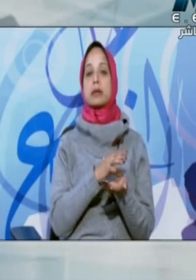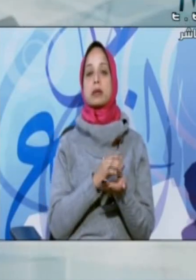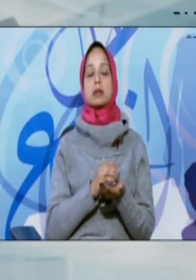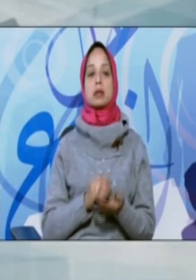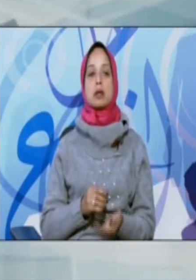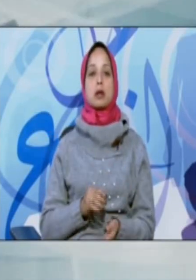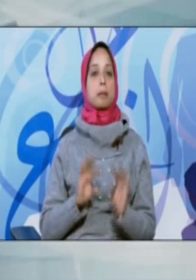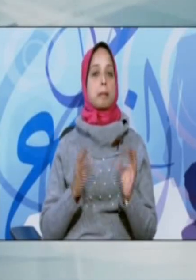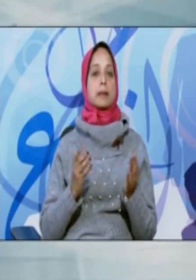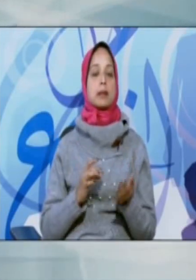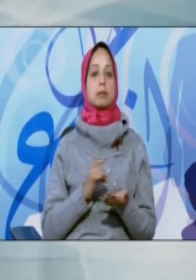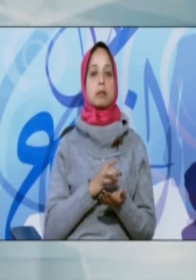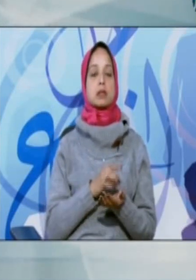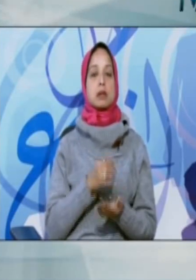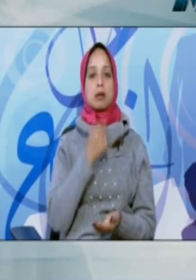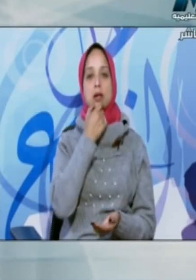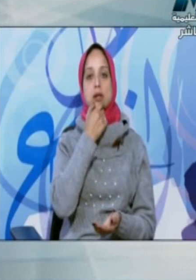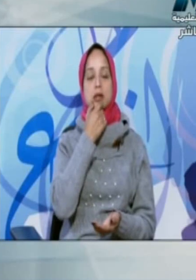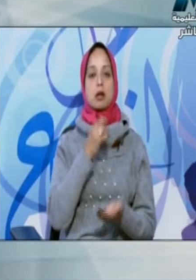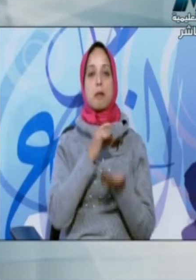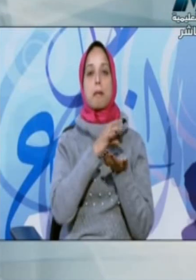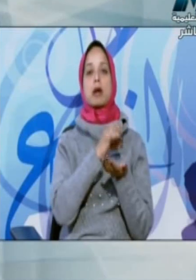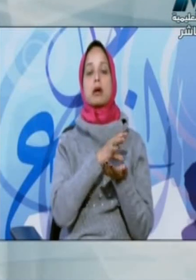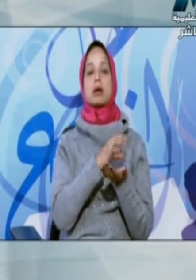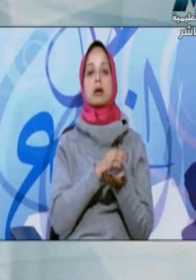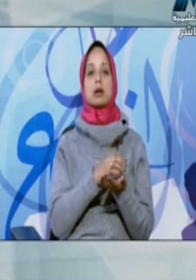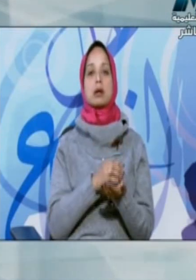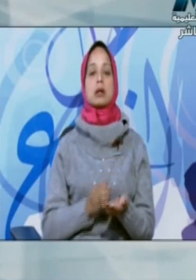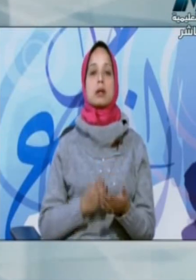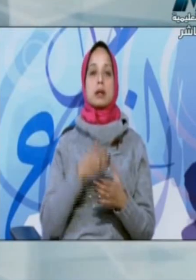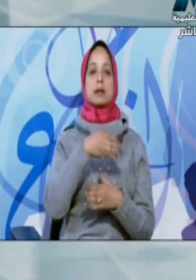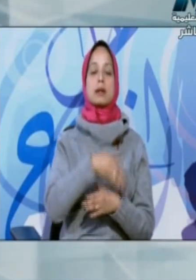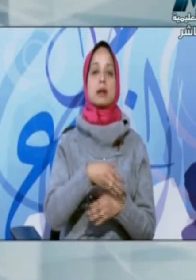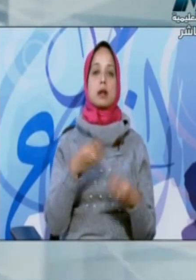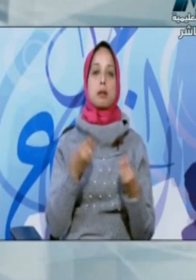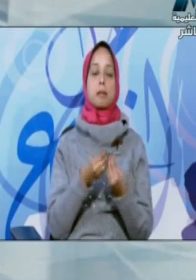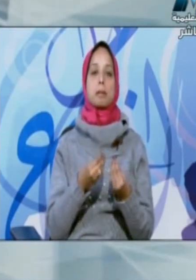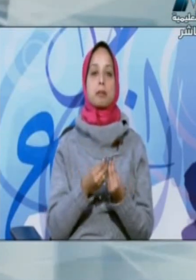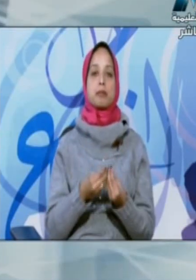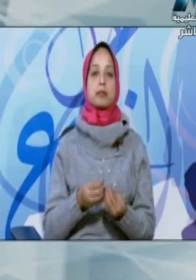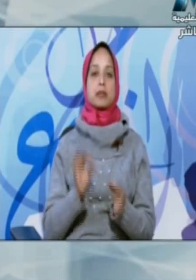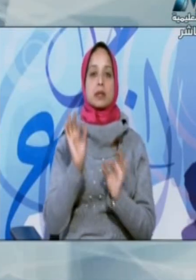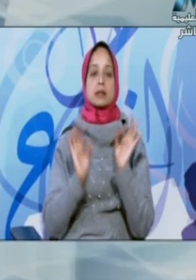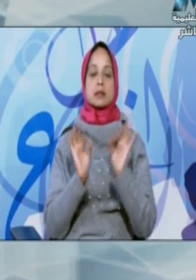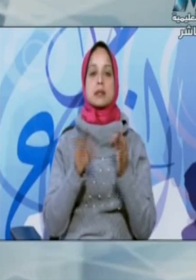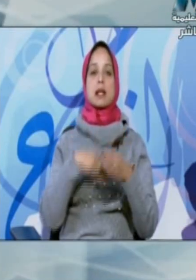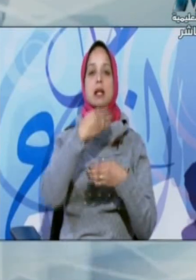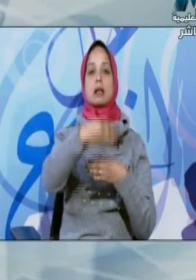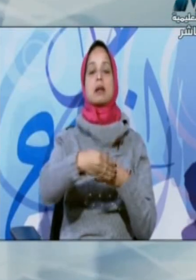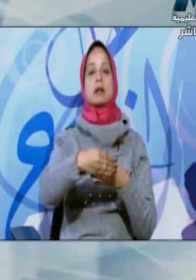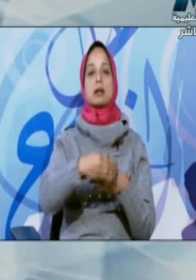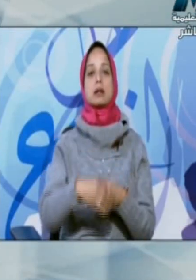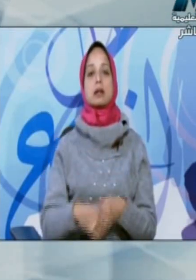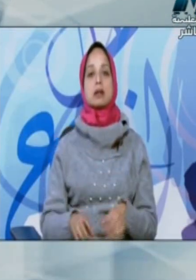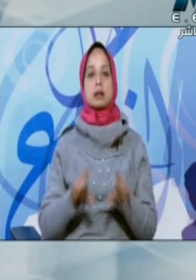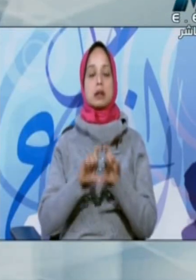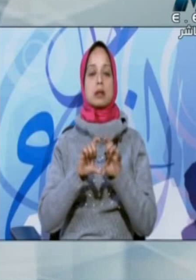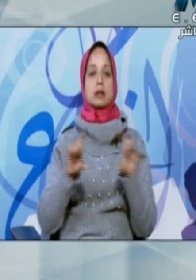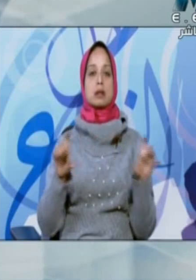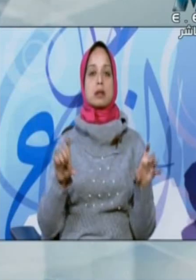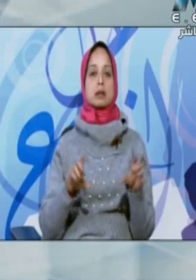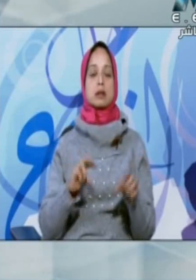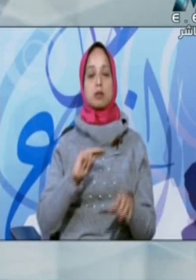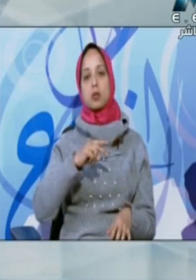ماهر مين؟ إنجلترا طردته من الحكم، فدخل ضمن المرتبط بالسياسة الخارجية. مش احنا قلنا الفقرة دي المتغيرات